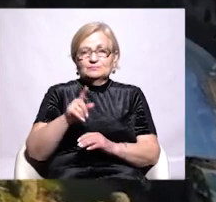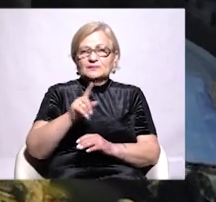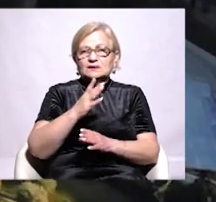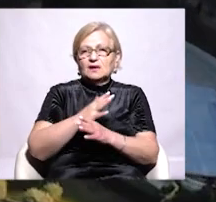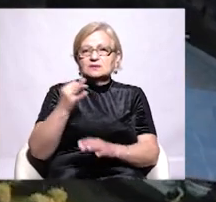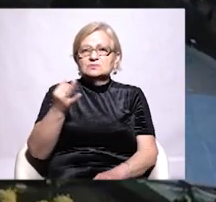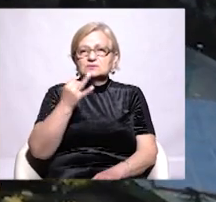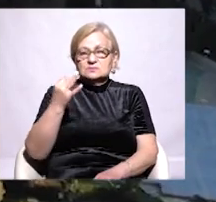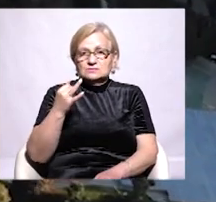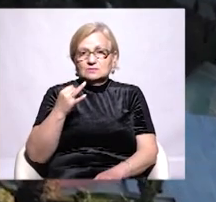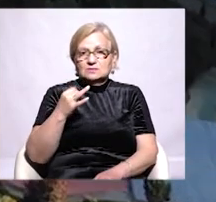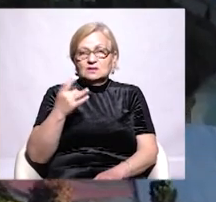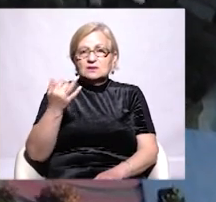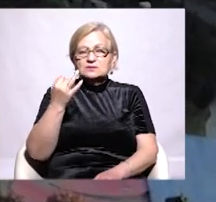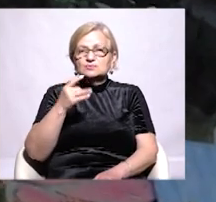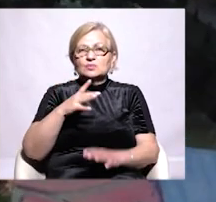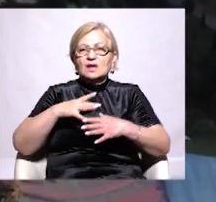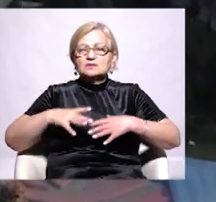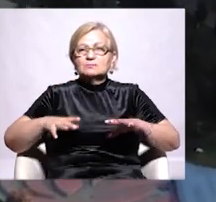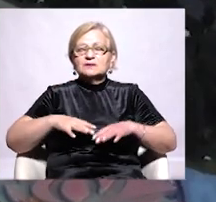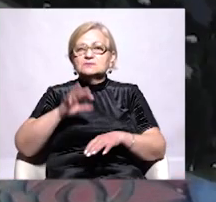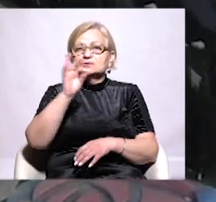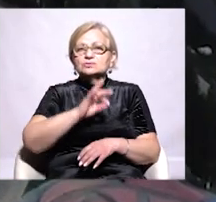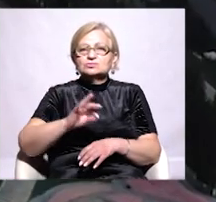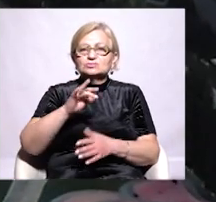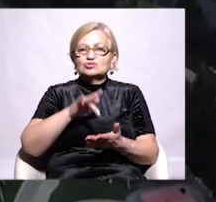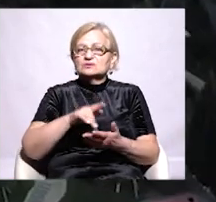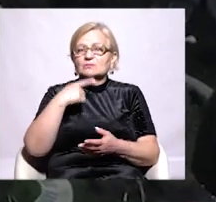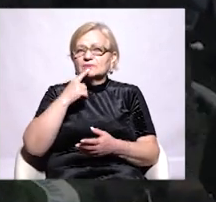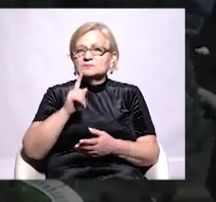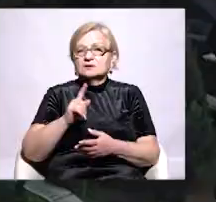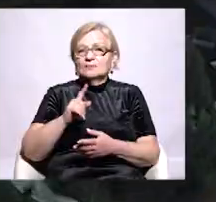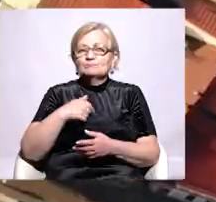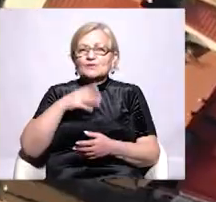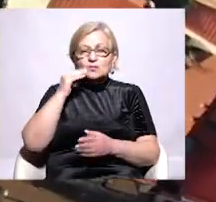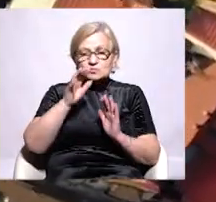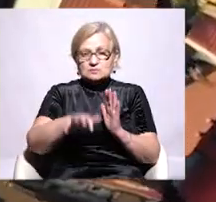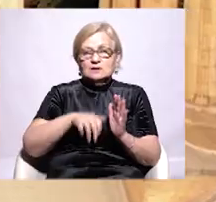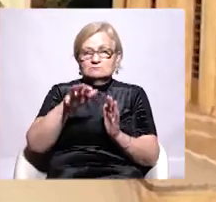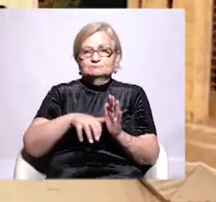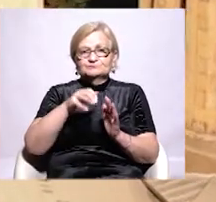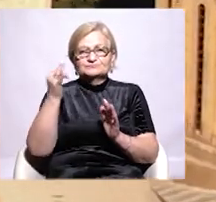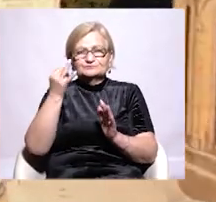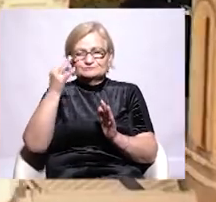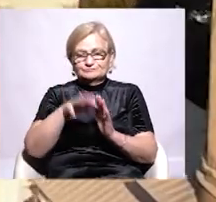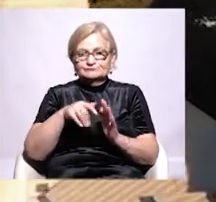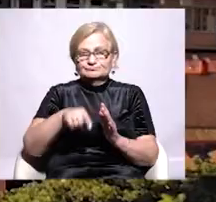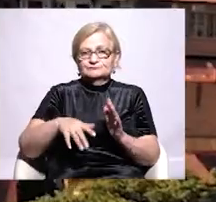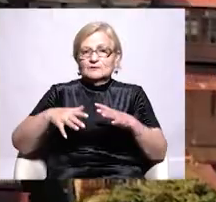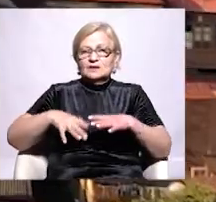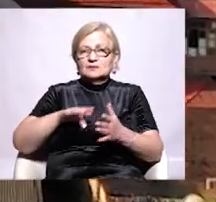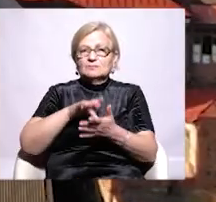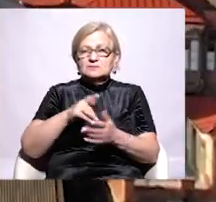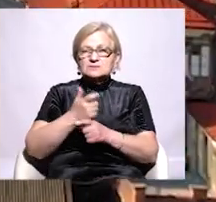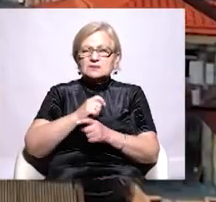ისტორია? Რას ყვება ისტორია თბილისის შესახებ? არქეოლოგიური გათხრები ადასტურებს იმას, რომ თბილისი